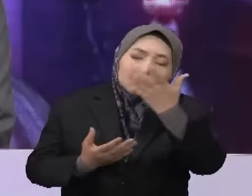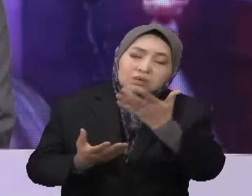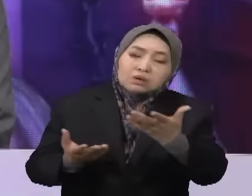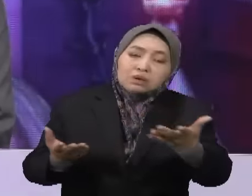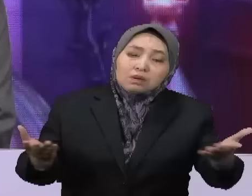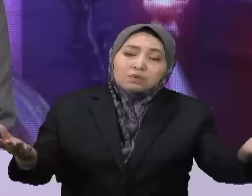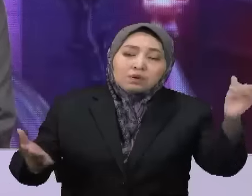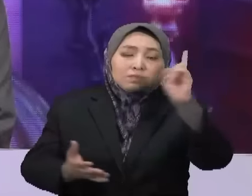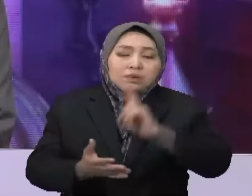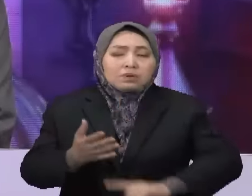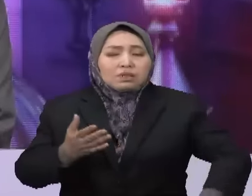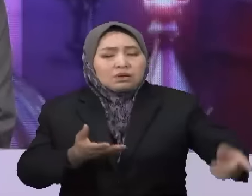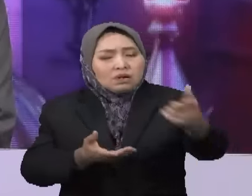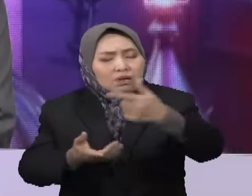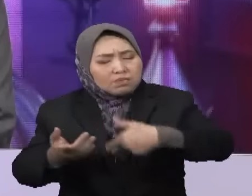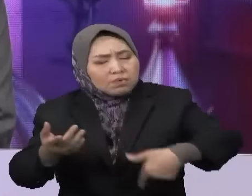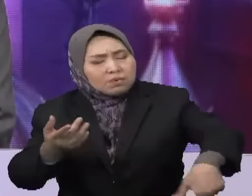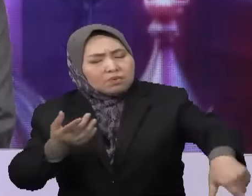رجعتم